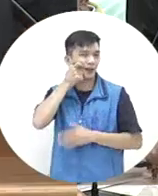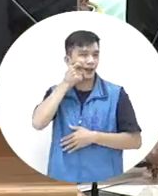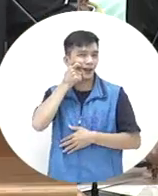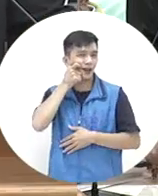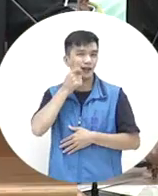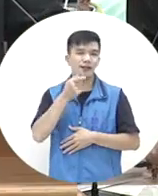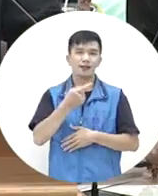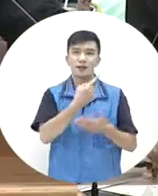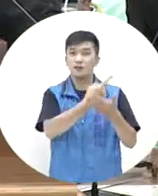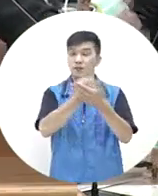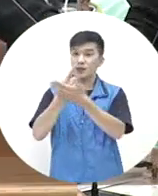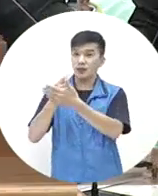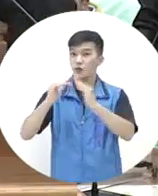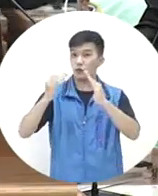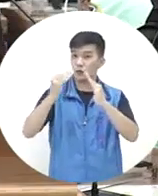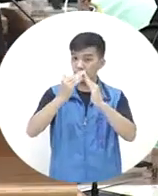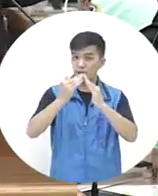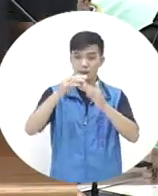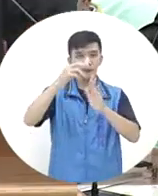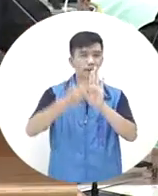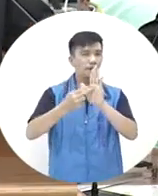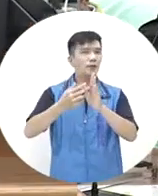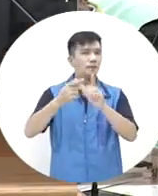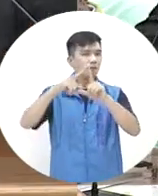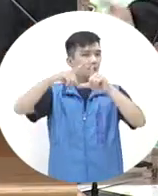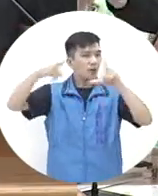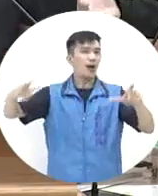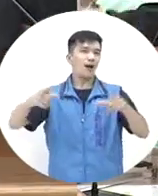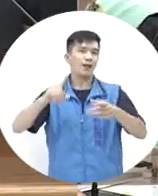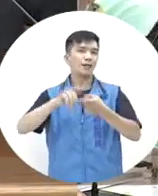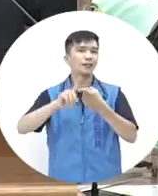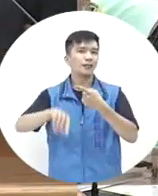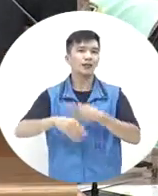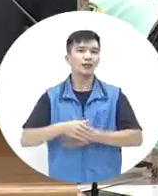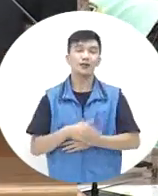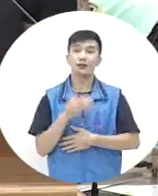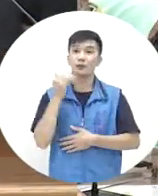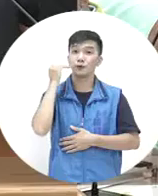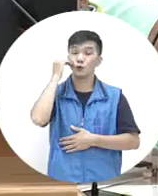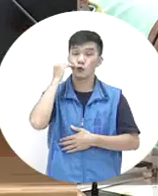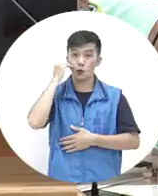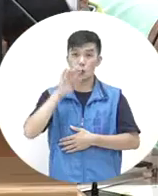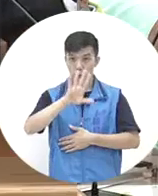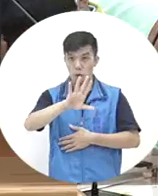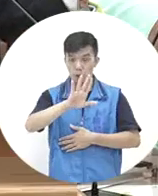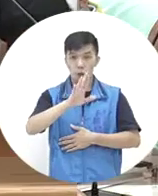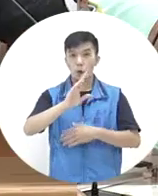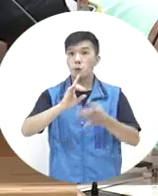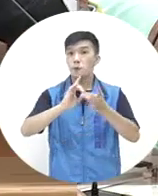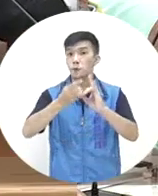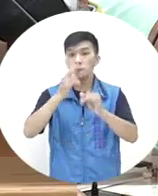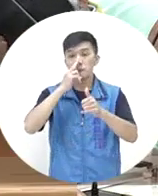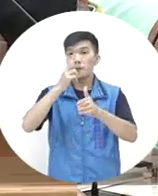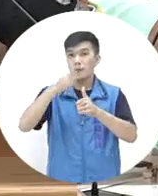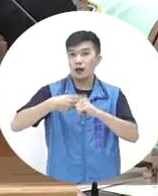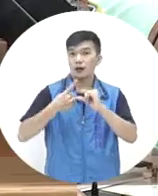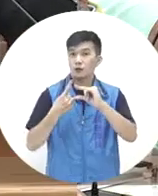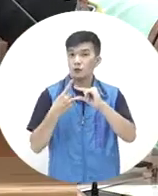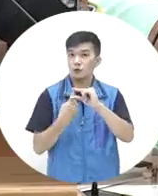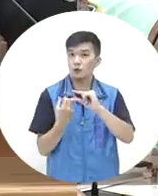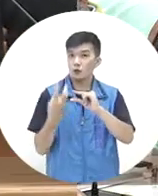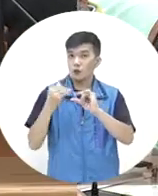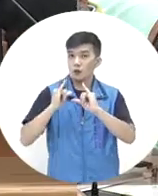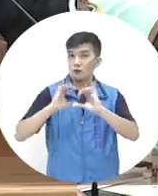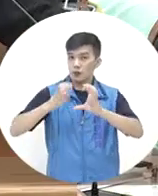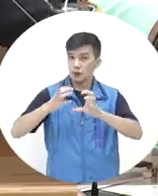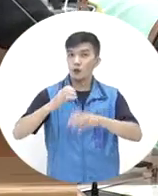广义吗？ 啊，就是包含中国嘛， 比你更广义嘛、啊。只要有人要侵犯中华民国，伤害